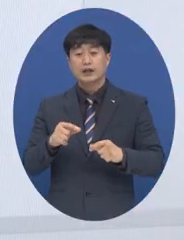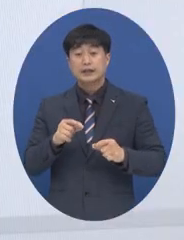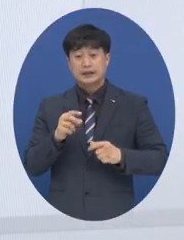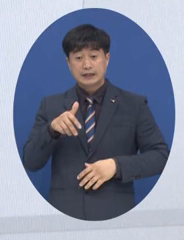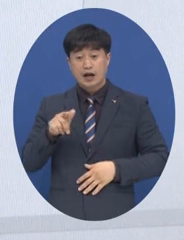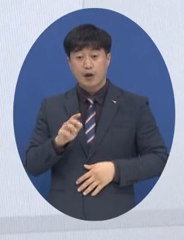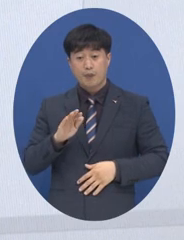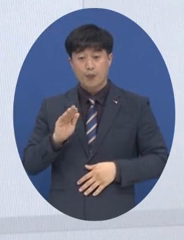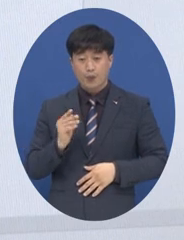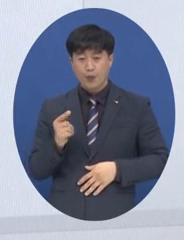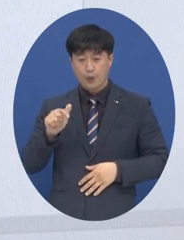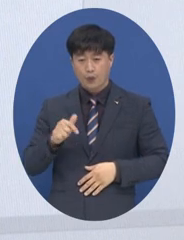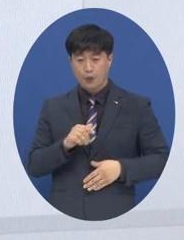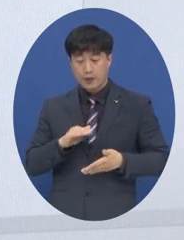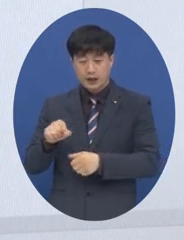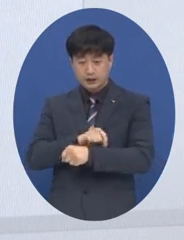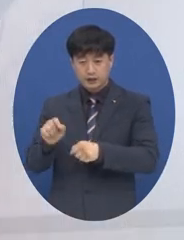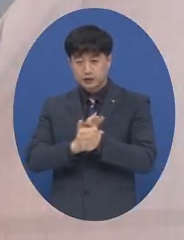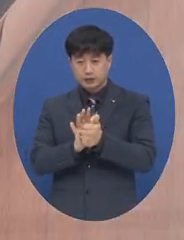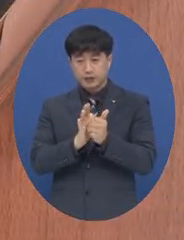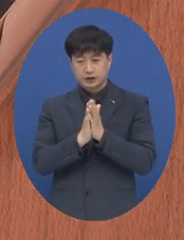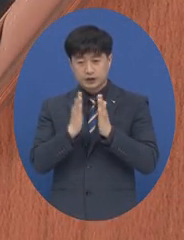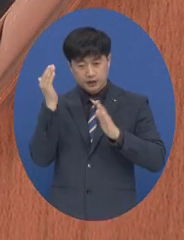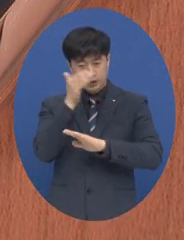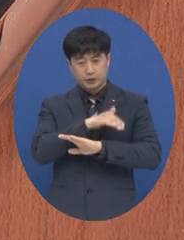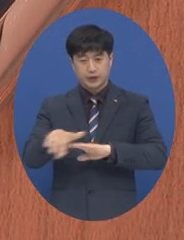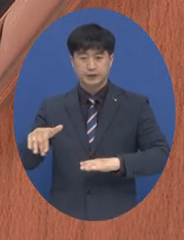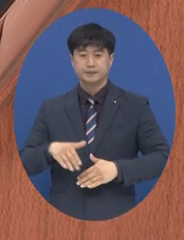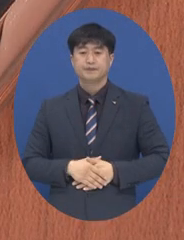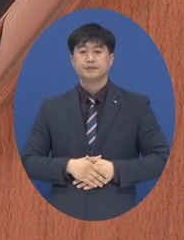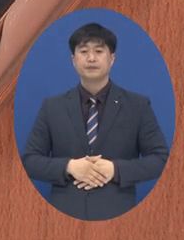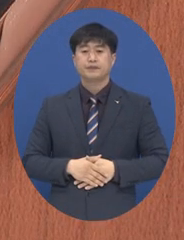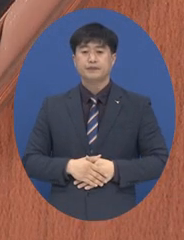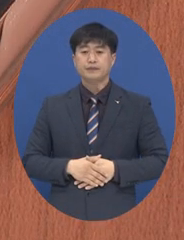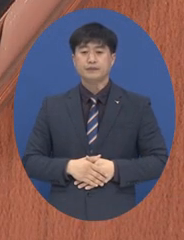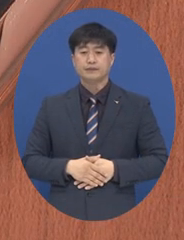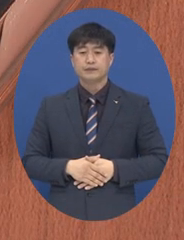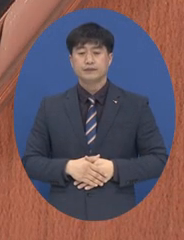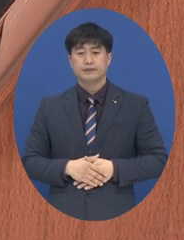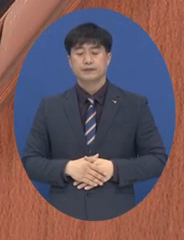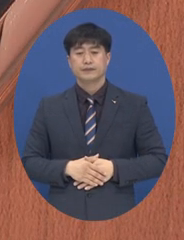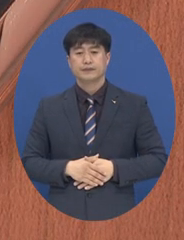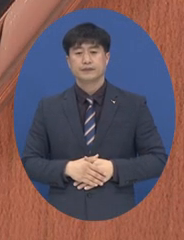배달특급 서비스를 지원한다는 구상입니다. 경기GTV 구영슬입니다.